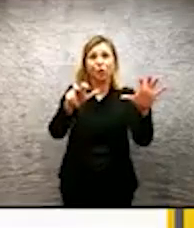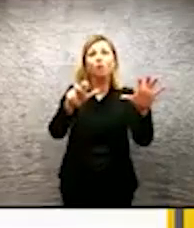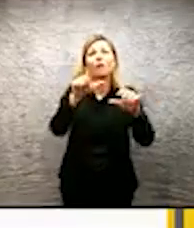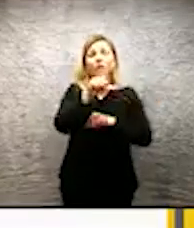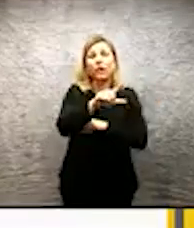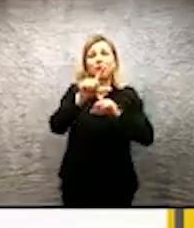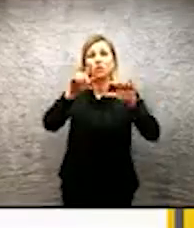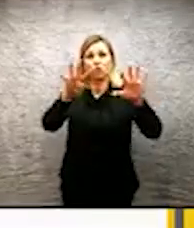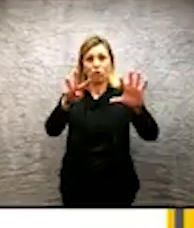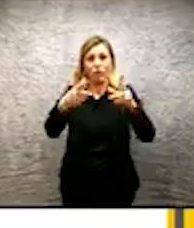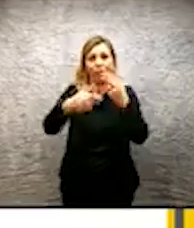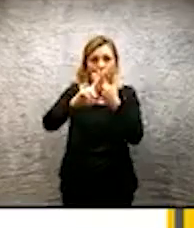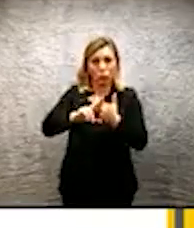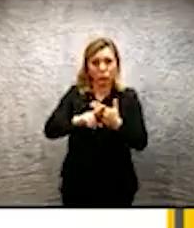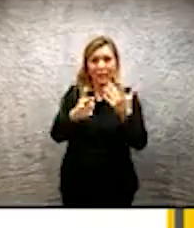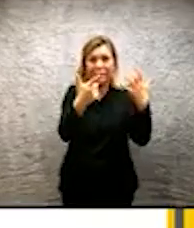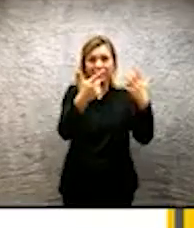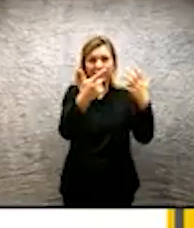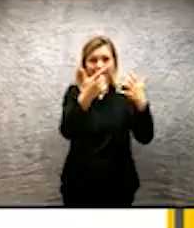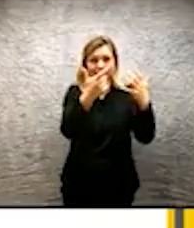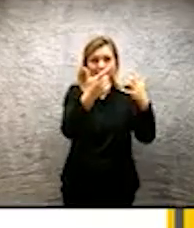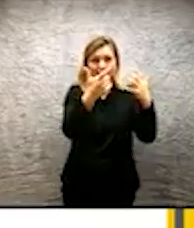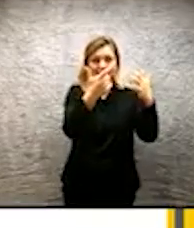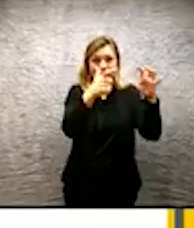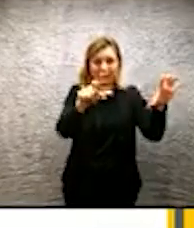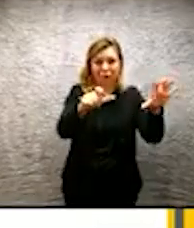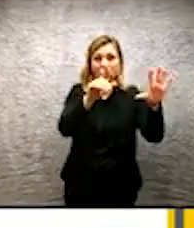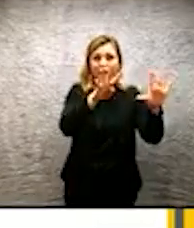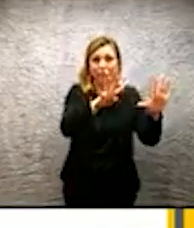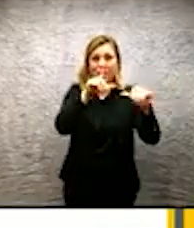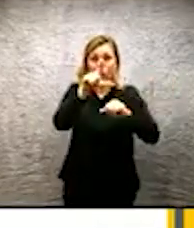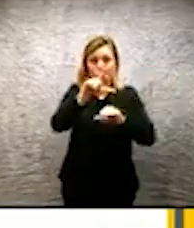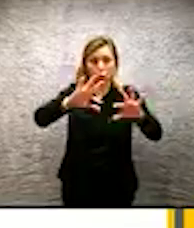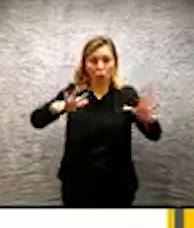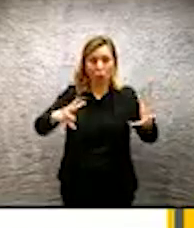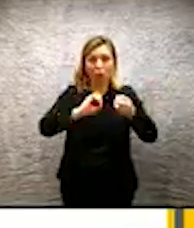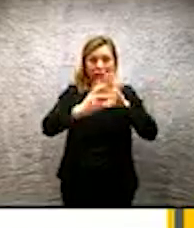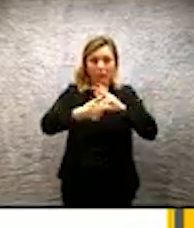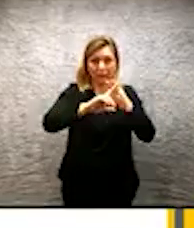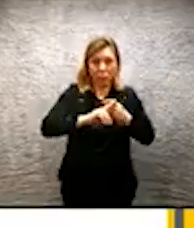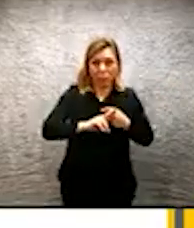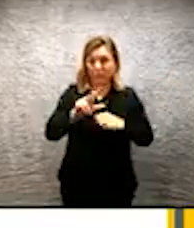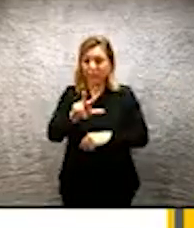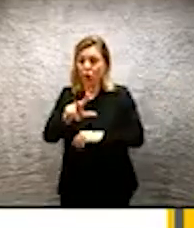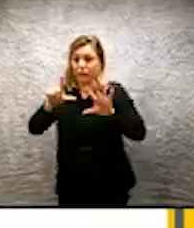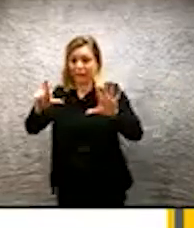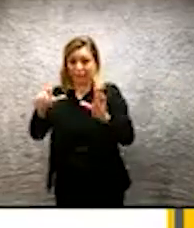792 réponses ont été faites en ligne et 37 ont été faites en version papier.